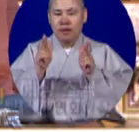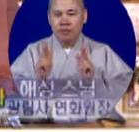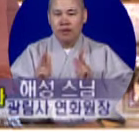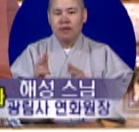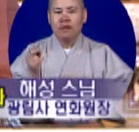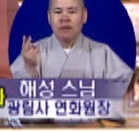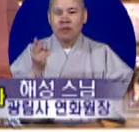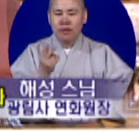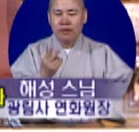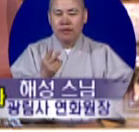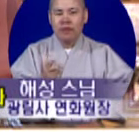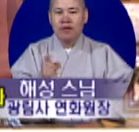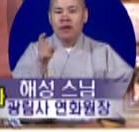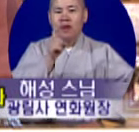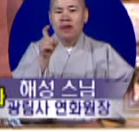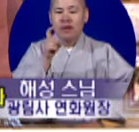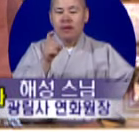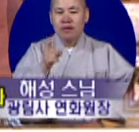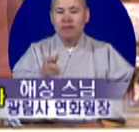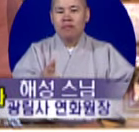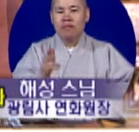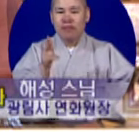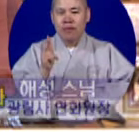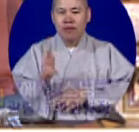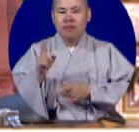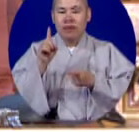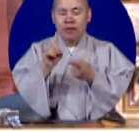육바라밀과 십바라밀,